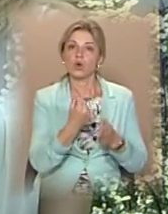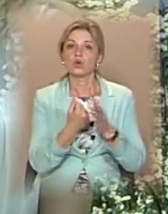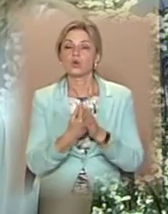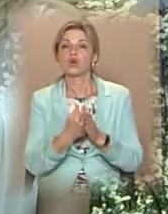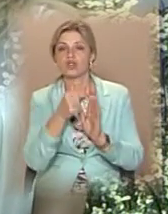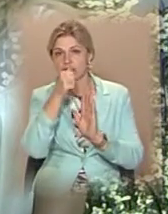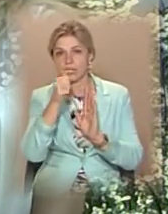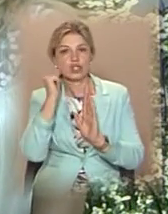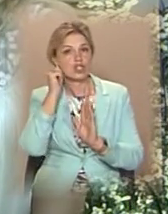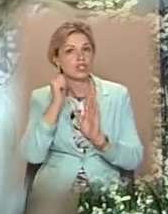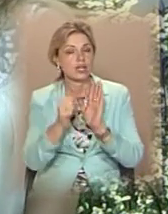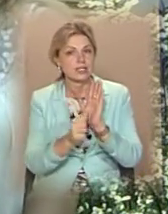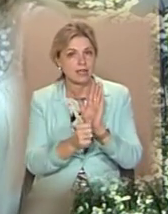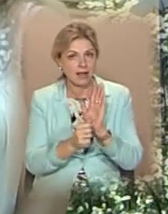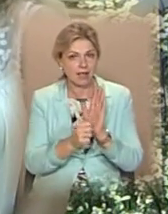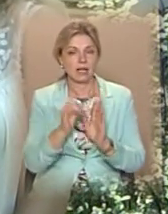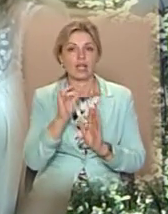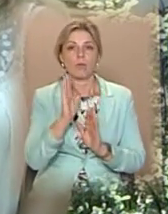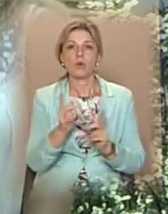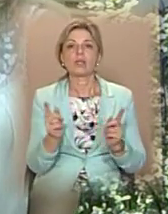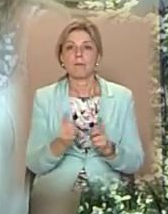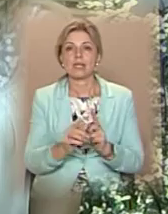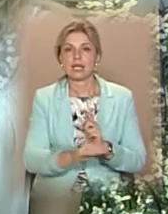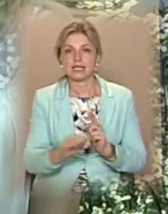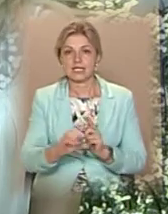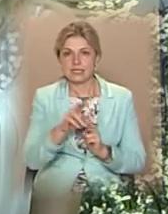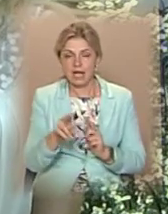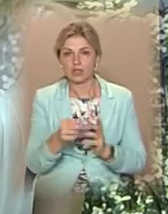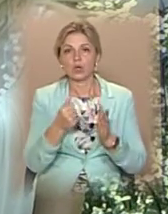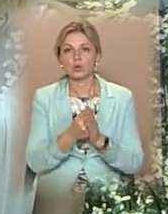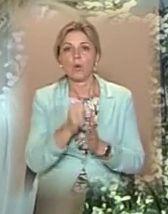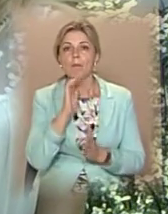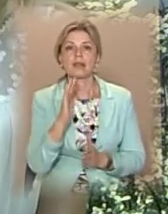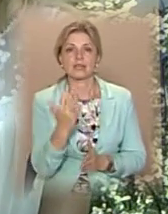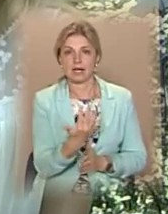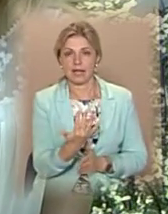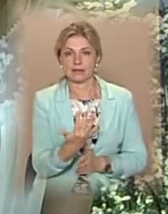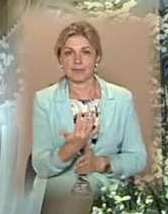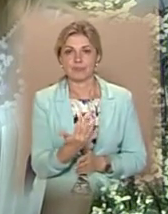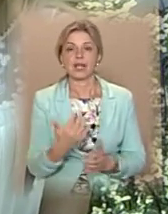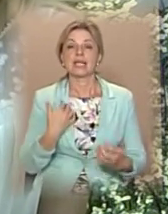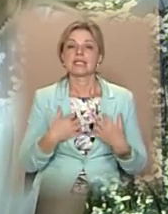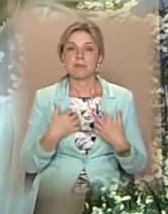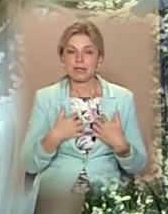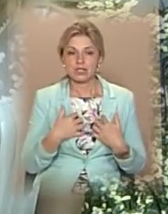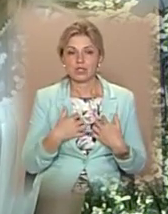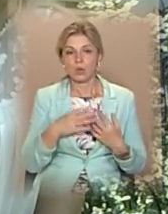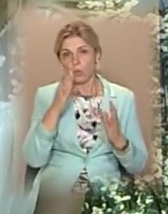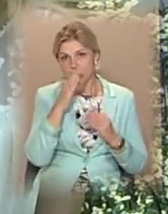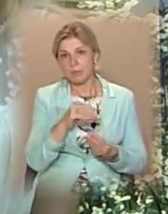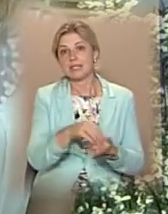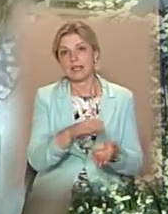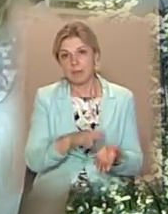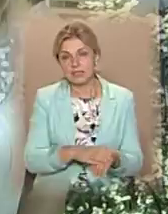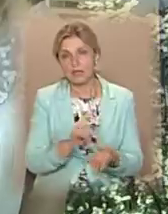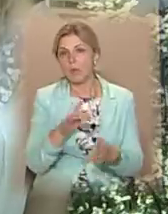Буде спільне розвиття, також буде міні-дитячий сад до 5 років. Дітки, спішіть успіть записатися, тому що